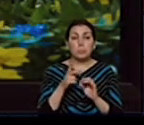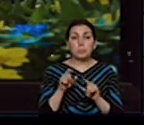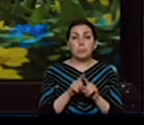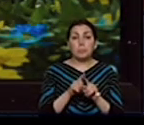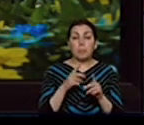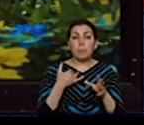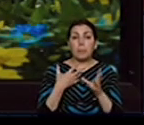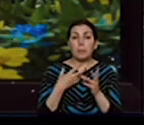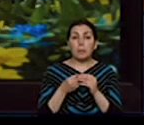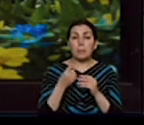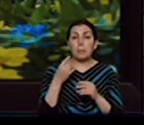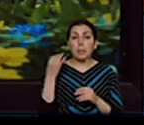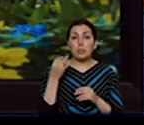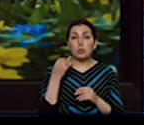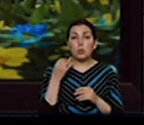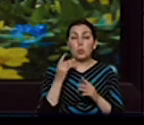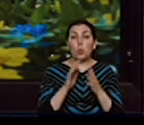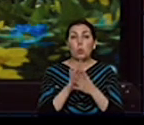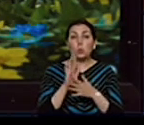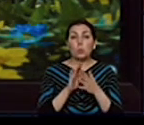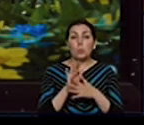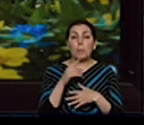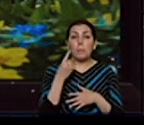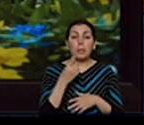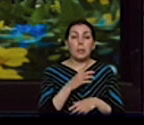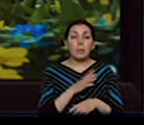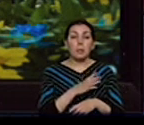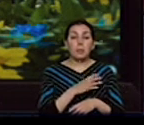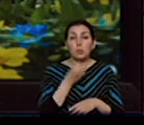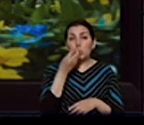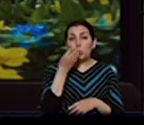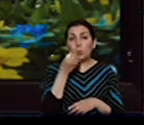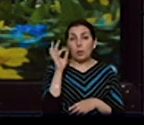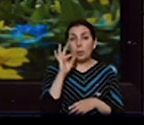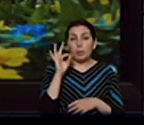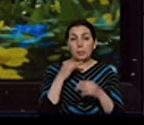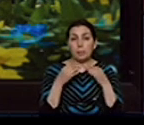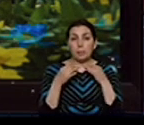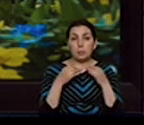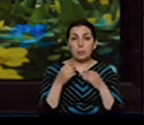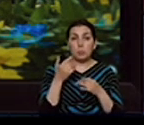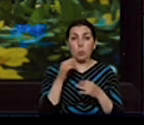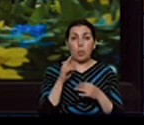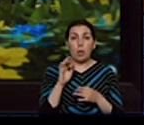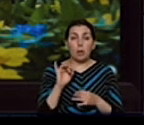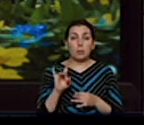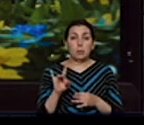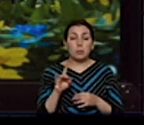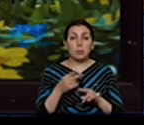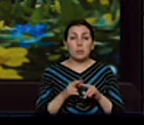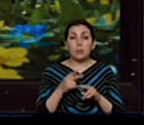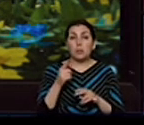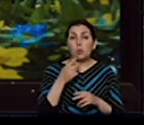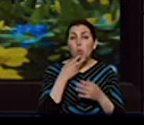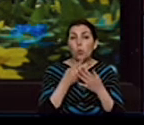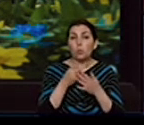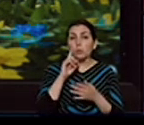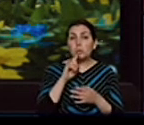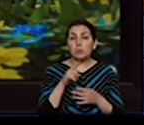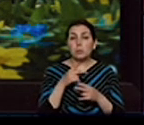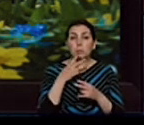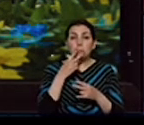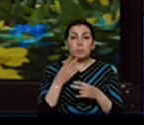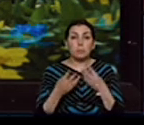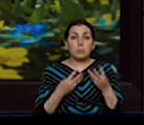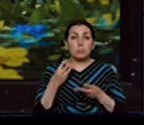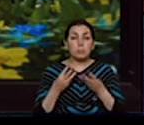bolajonlar, sizlar bilan ajoyib o'simliklardan biri bo'lgan gullar haqida gaplashsak. Gullarni ko'rgan odamni